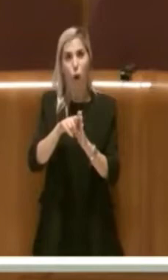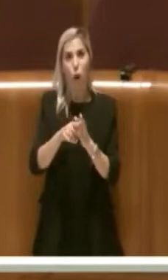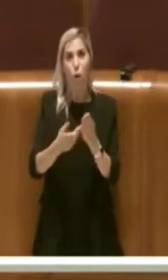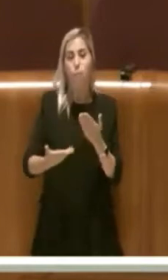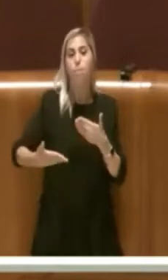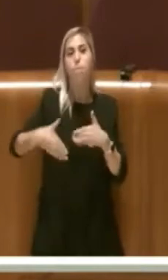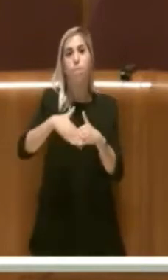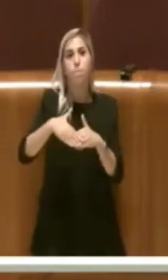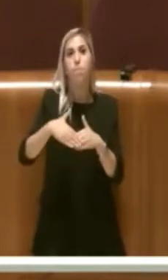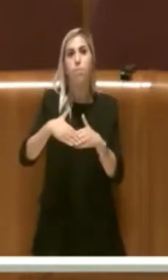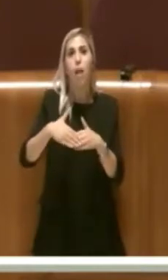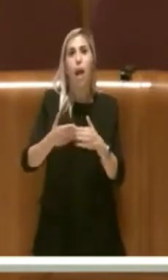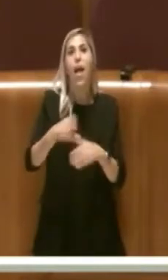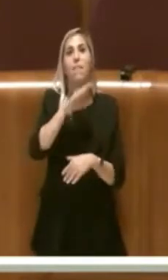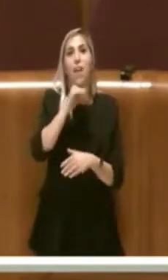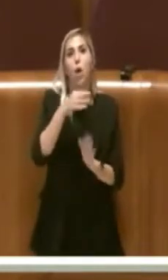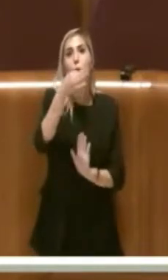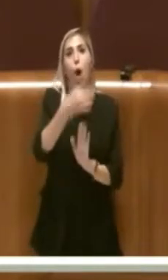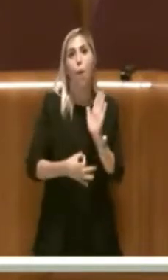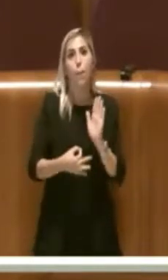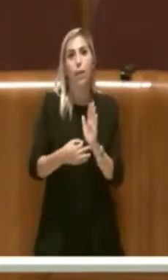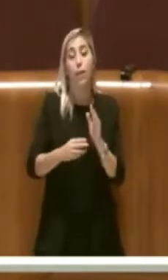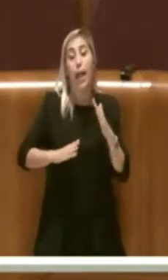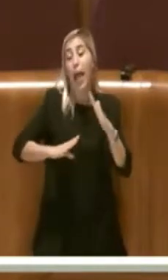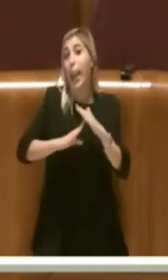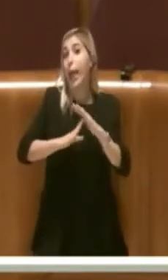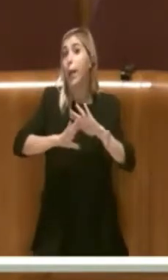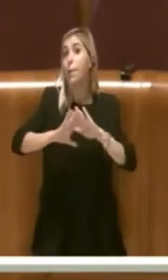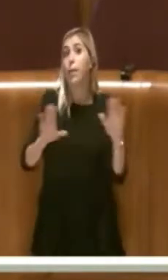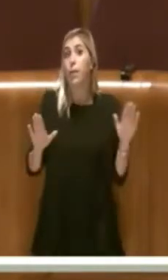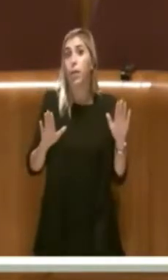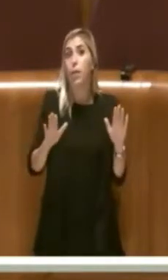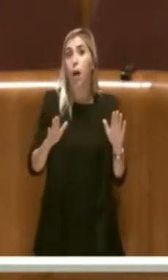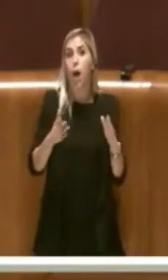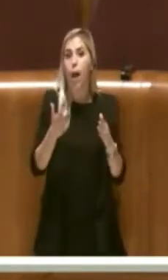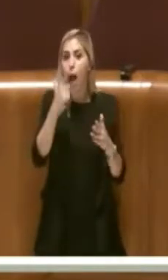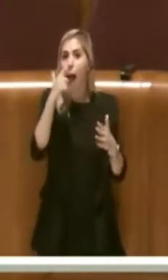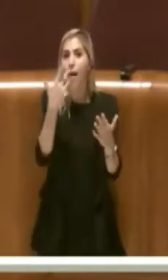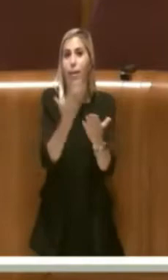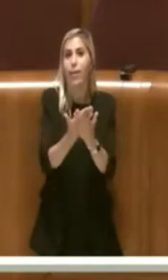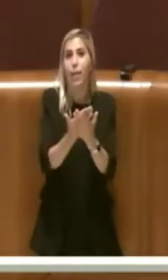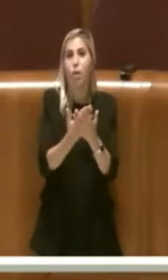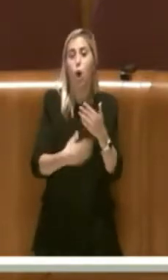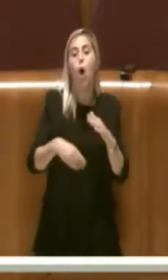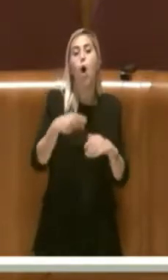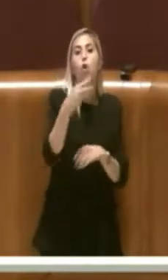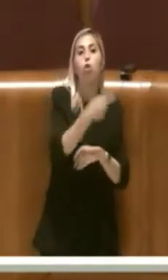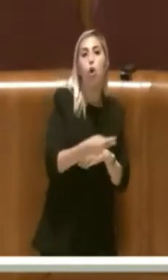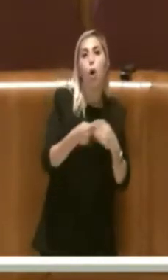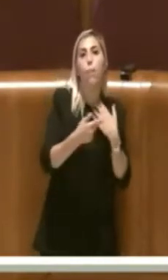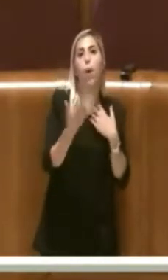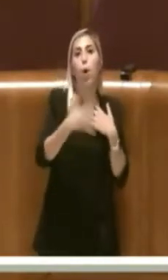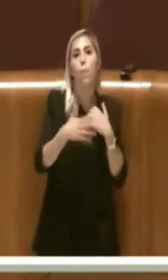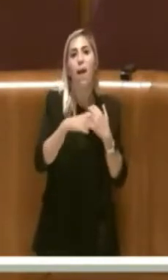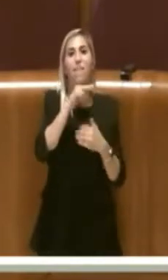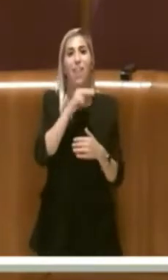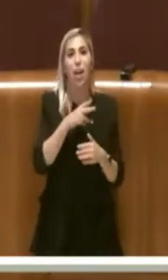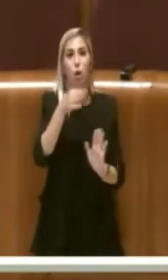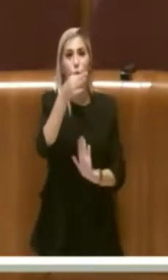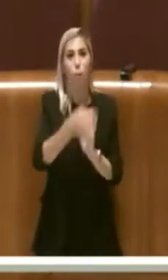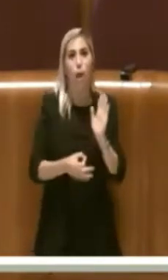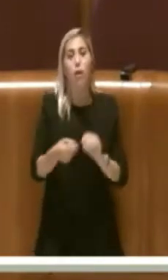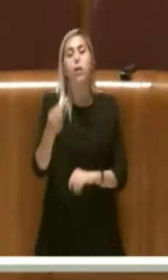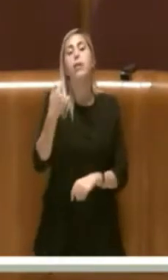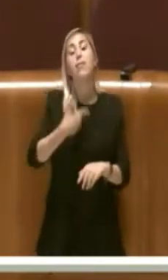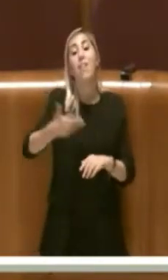del vecchio regolamento e nei limiti di quanto compatibile dalle norme dell'ormai anacronistico regolamento del